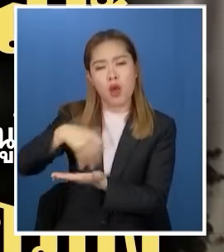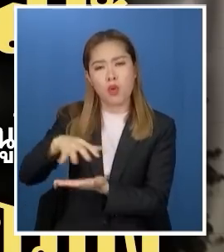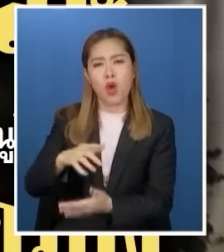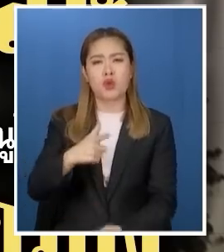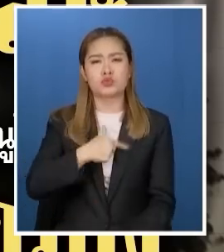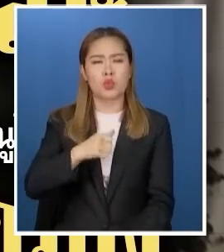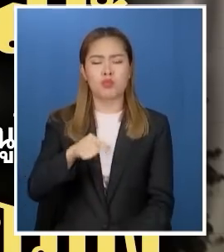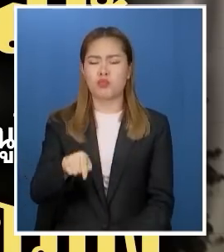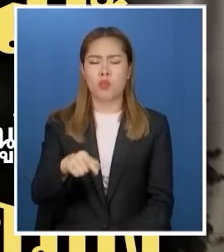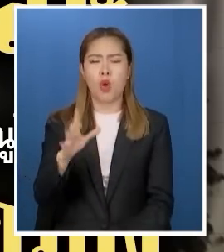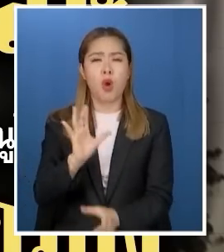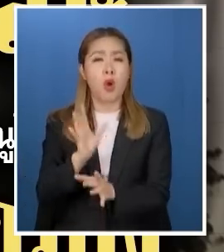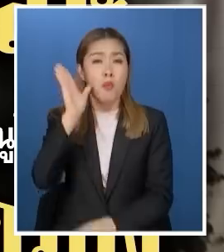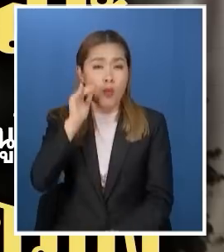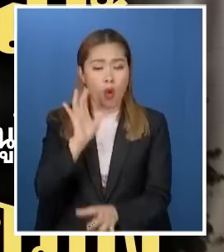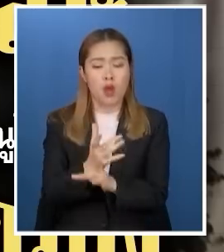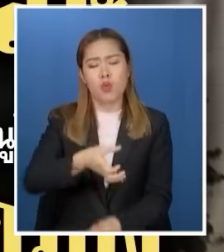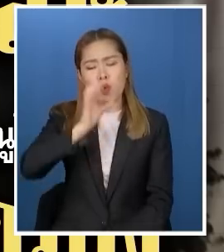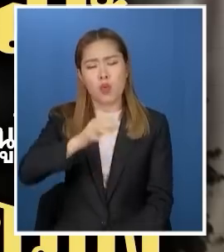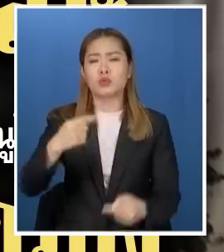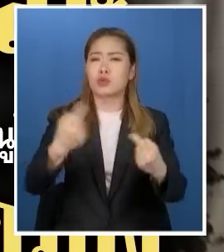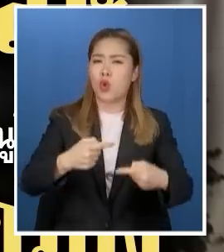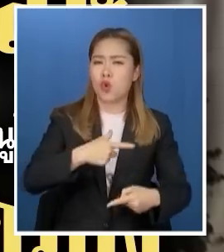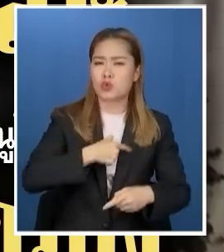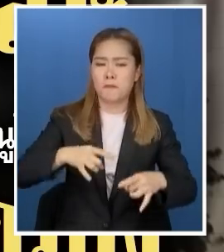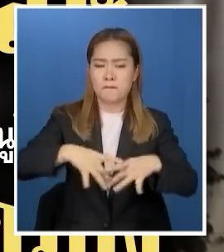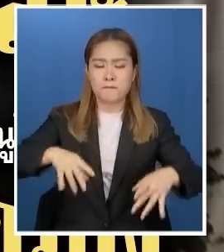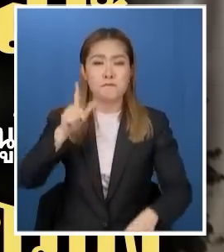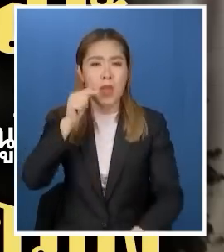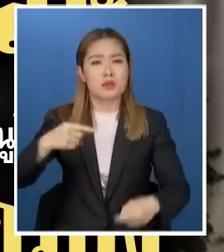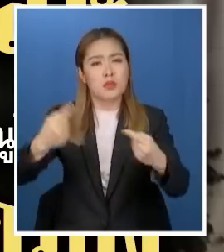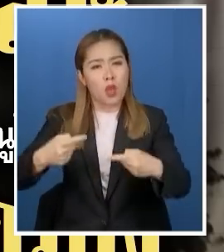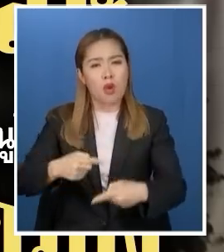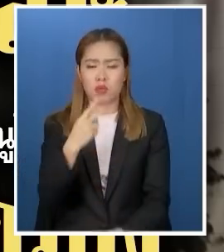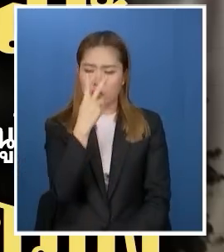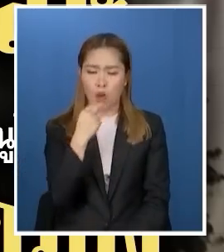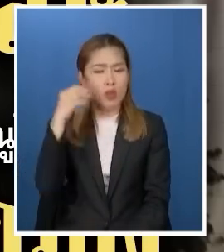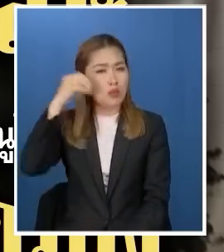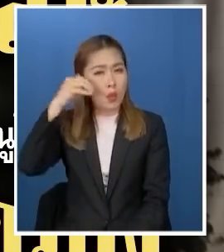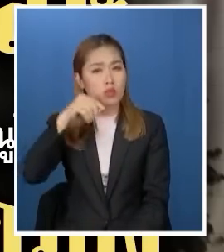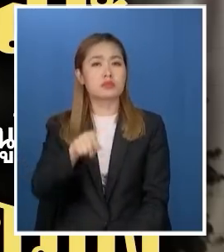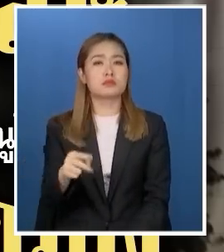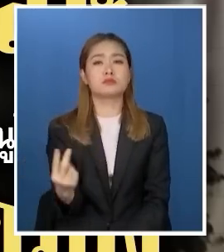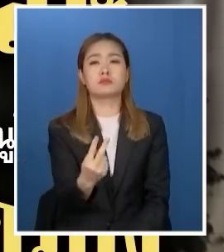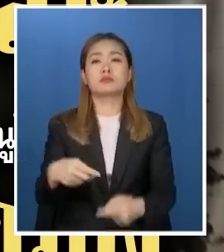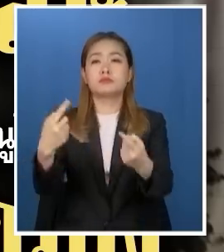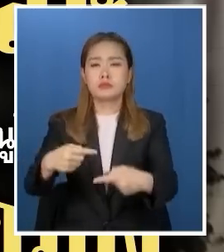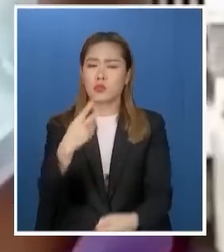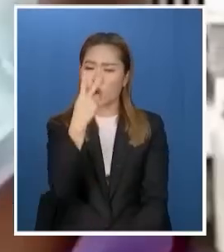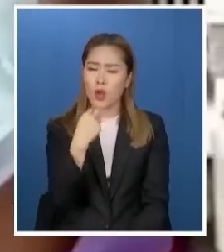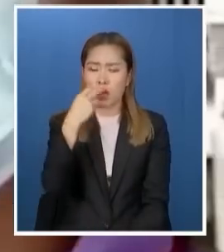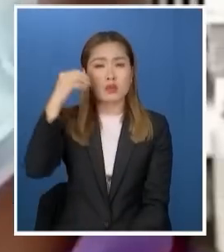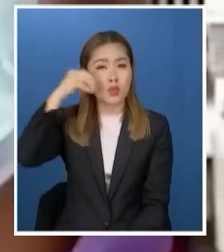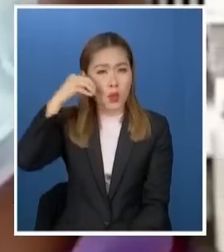ไม่ชอบพ่อเวลาที่พ่อกินเหล้าพ่อชอบทะเลาะชอบมีปัญหากับแม่หนูนั่งร้องไห้ตลอดหนูร้อง